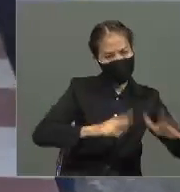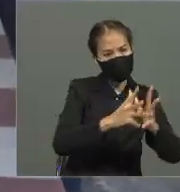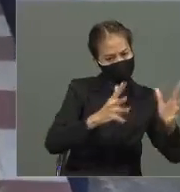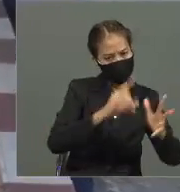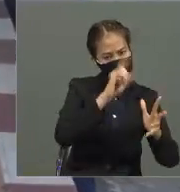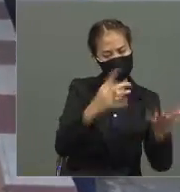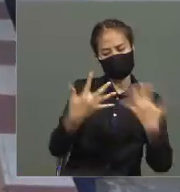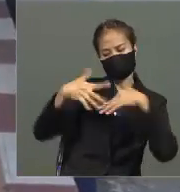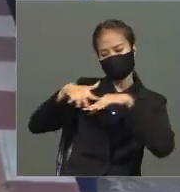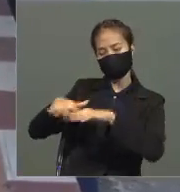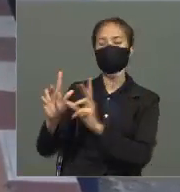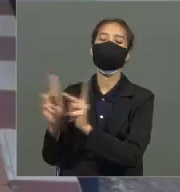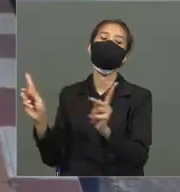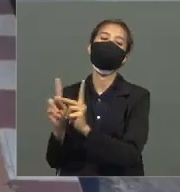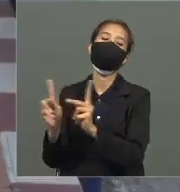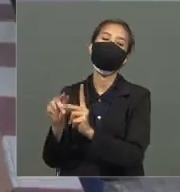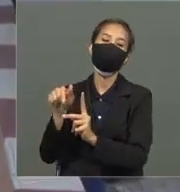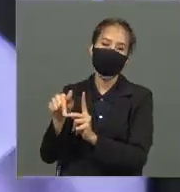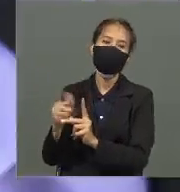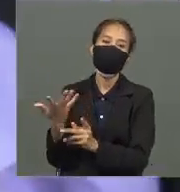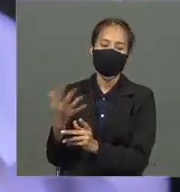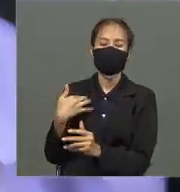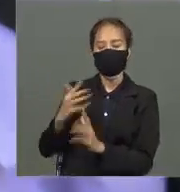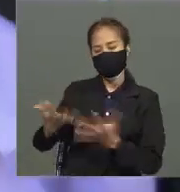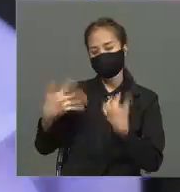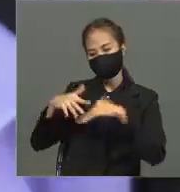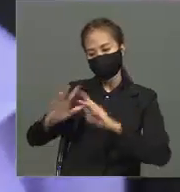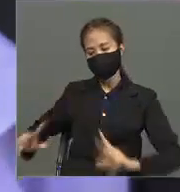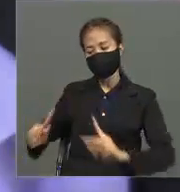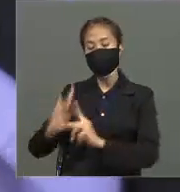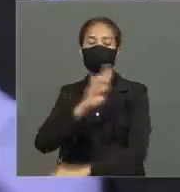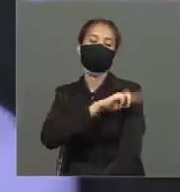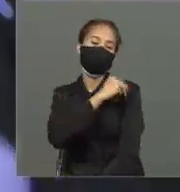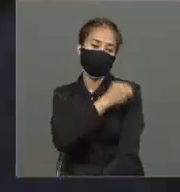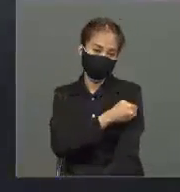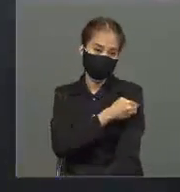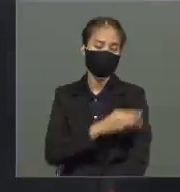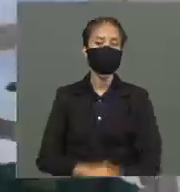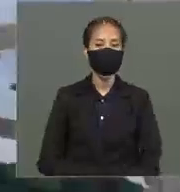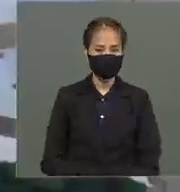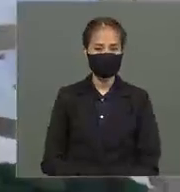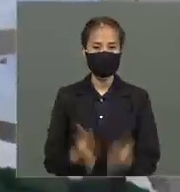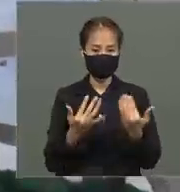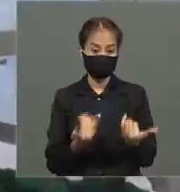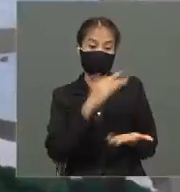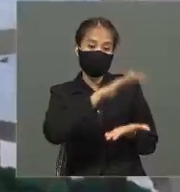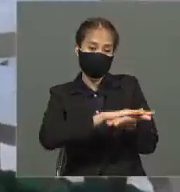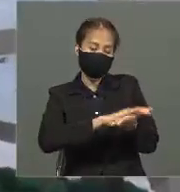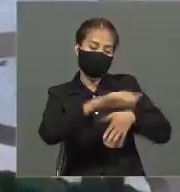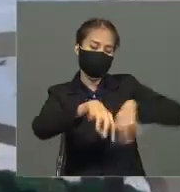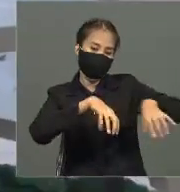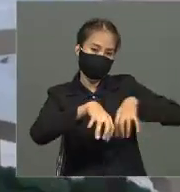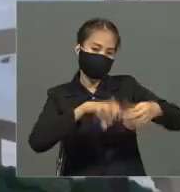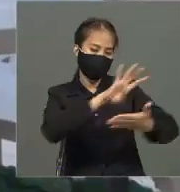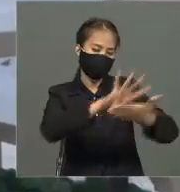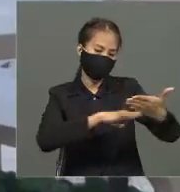ต่อจังหวัดหรือตามที่กระทรวงสาธารณสุขกำหนดกับค่ะนอกจากนี้ก็ให้สถานศึกษาเนี่ยไปดำเนินมาตรการตามแผน